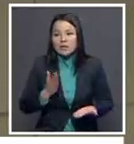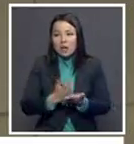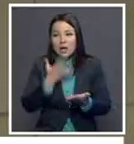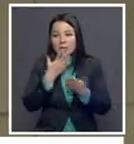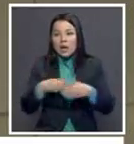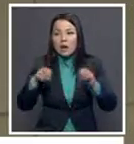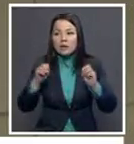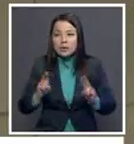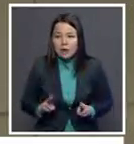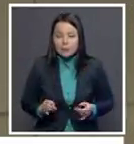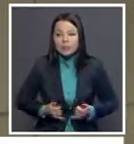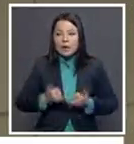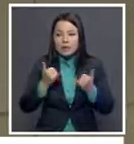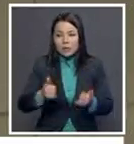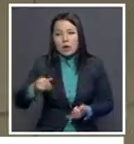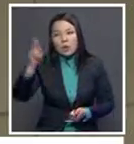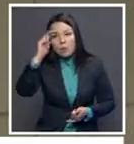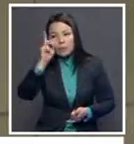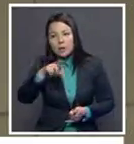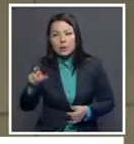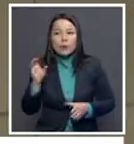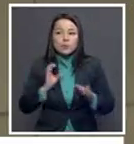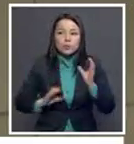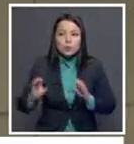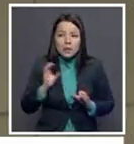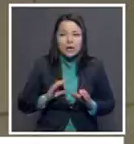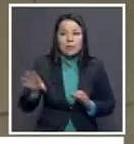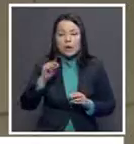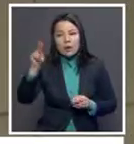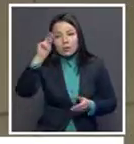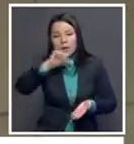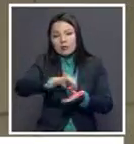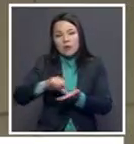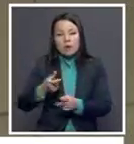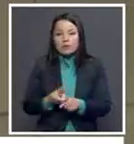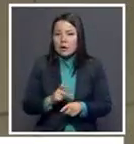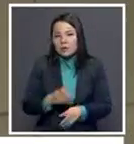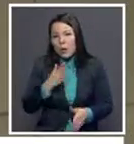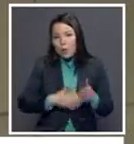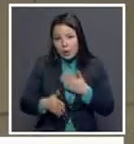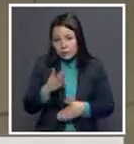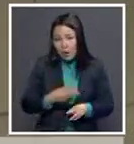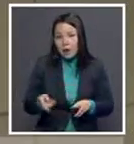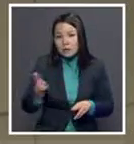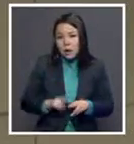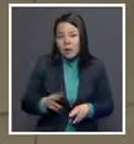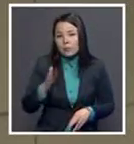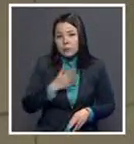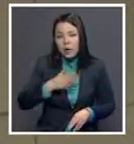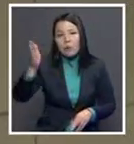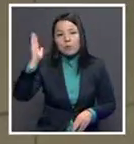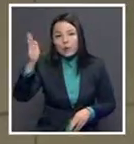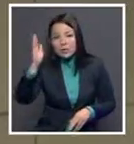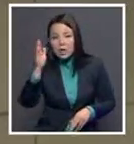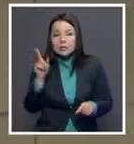арнап, сонда оқып жатқан студенттер қатысқаны мені өте қуантты. Бұл дегеніміз, бұл біздің